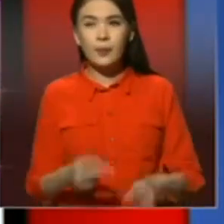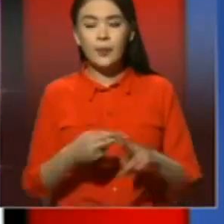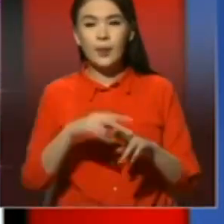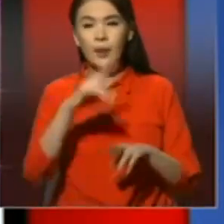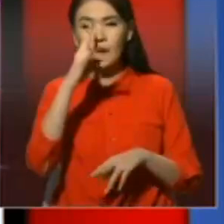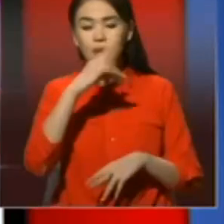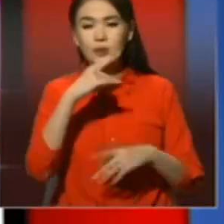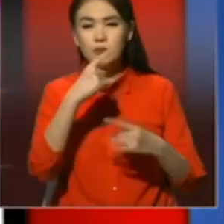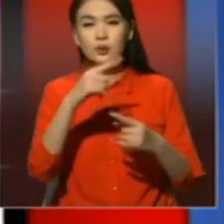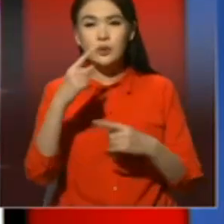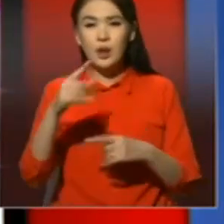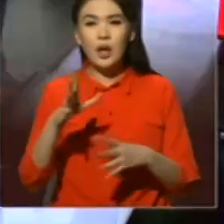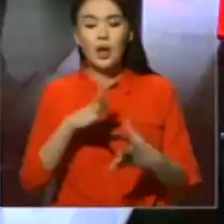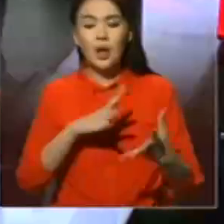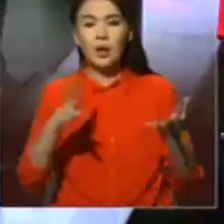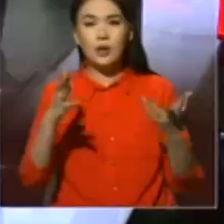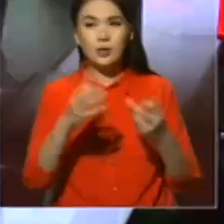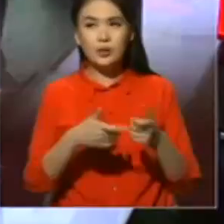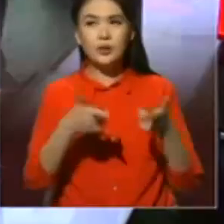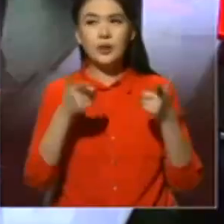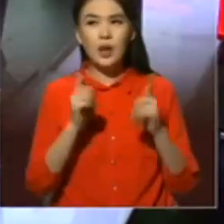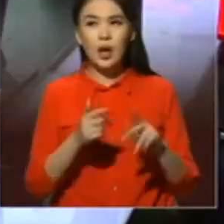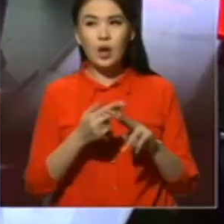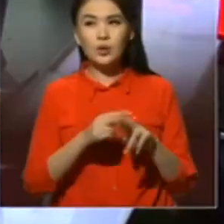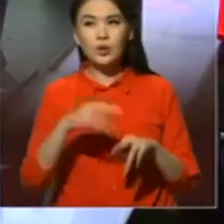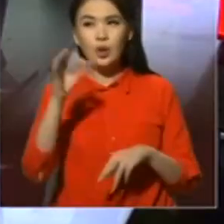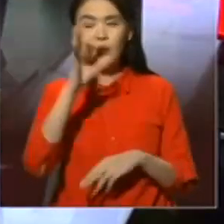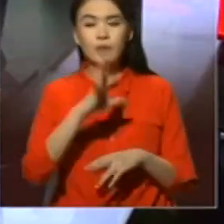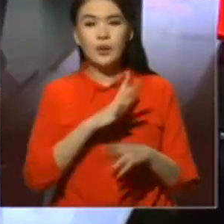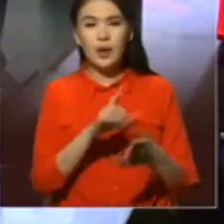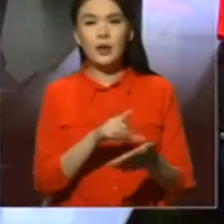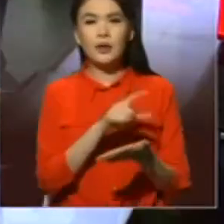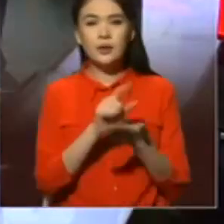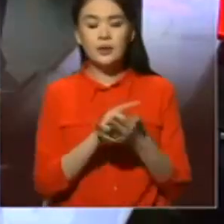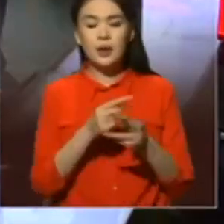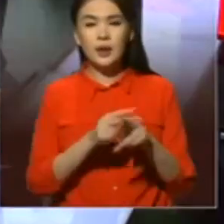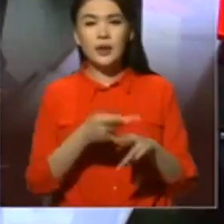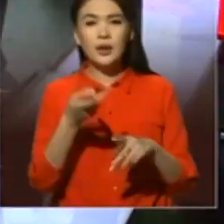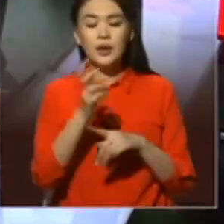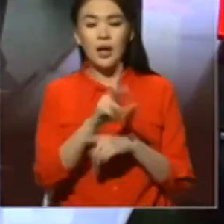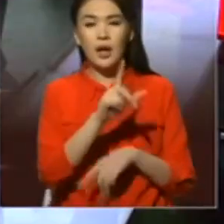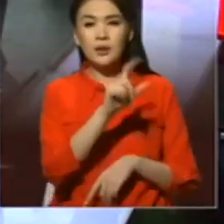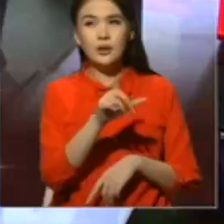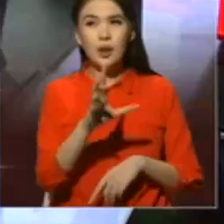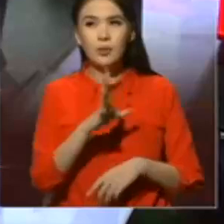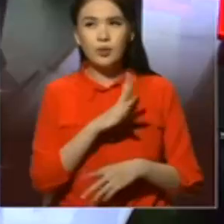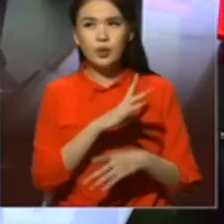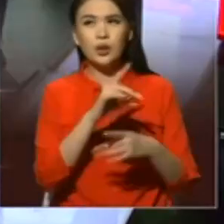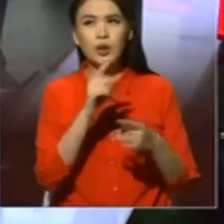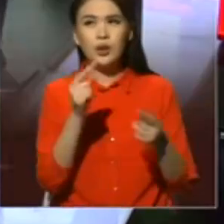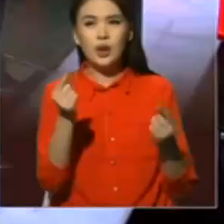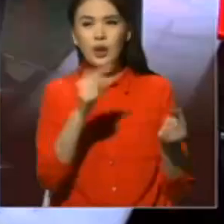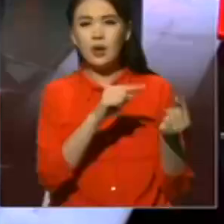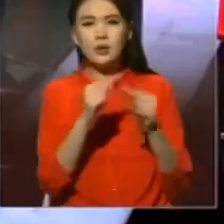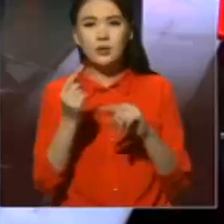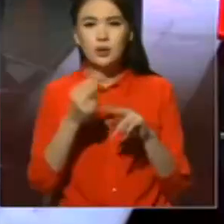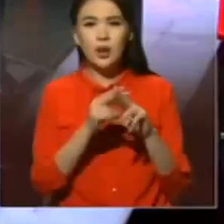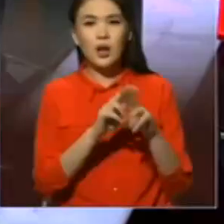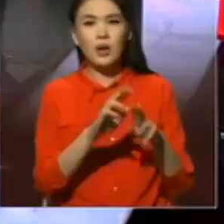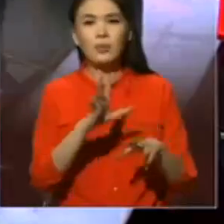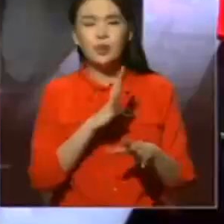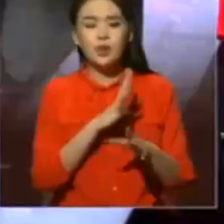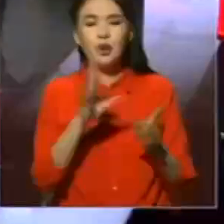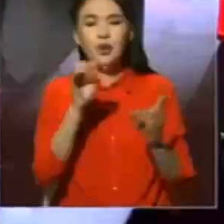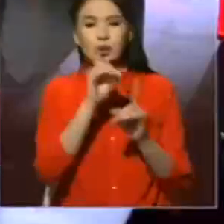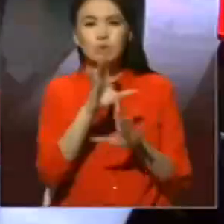шақыру, келістіру. Негізінен мына келген азаматтардың арасында кикілжің, кейбір